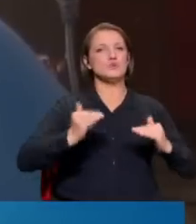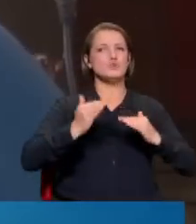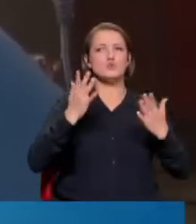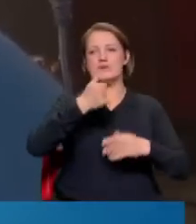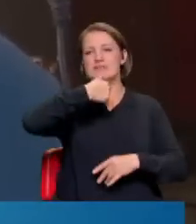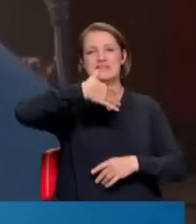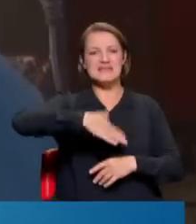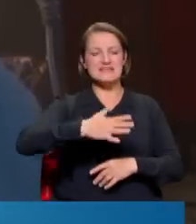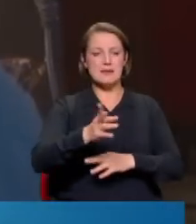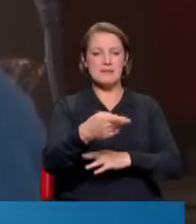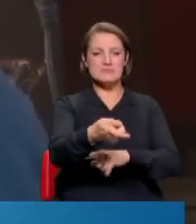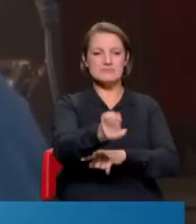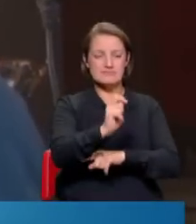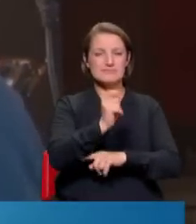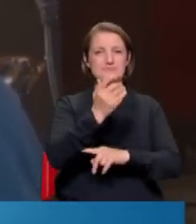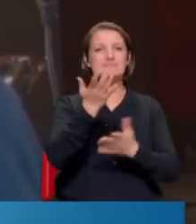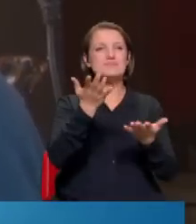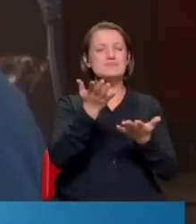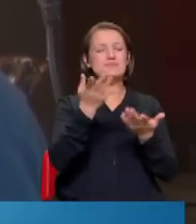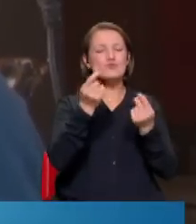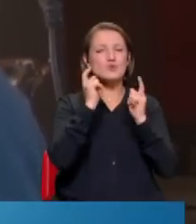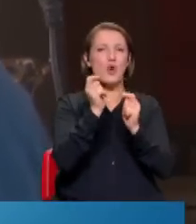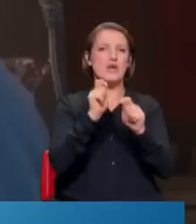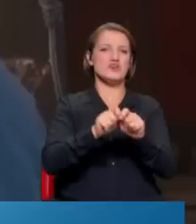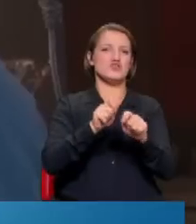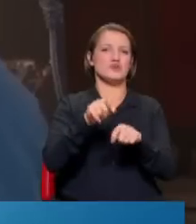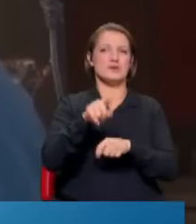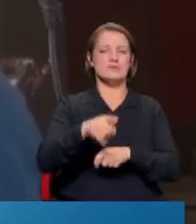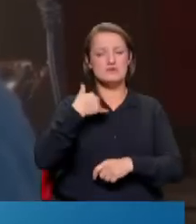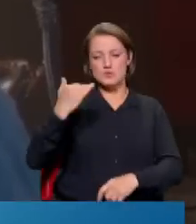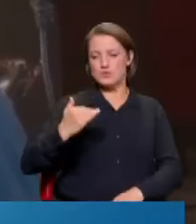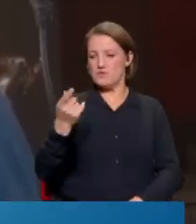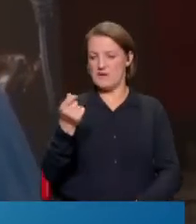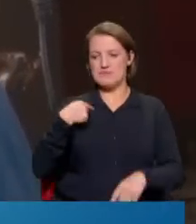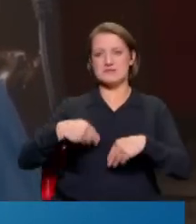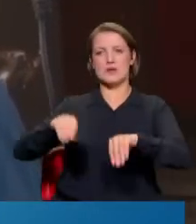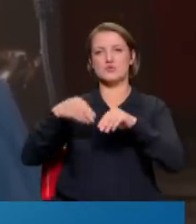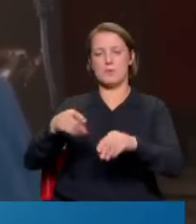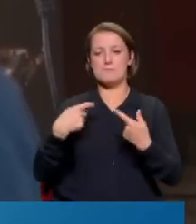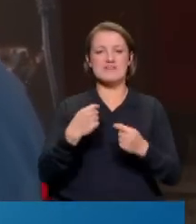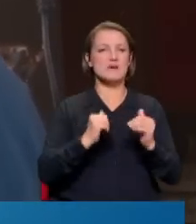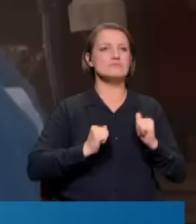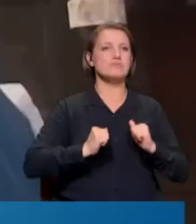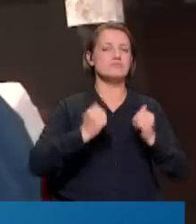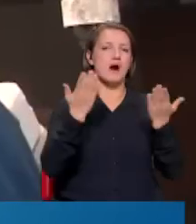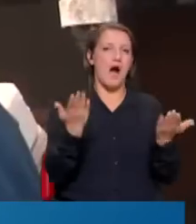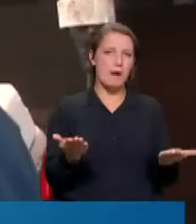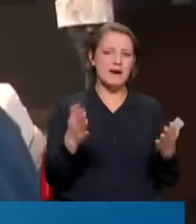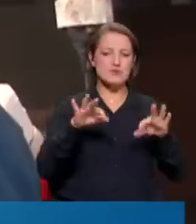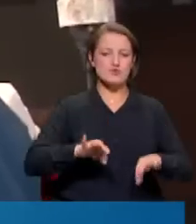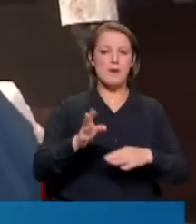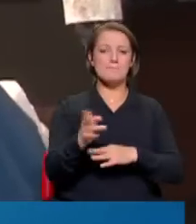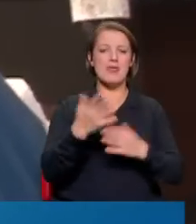Denizli'den balığı tutup getirmek gerçekten zor bir iş buna rağmen biz uygun fiyatla bunları veriyoruz maliyeti yüksek olmasına rağmen şu an